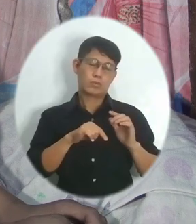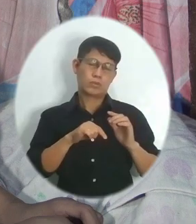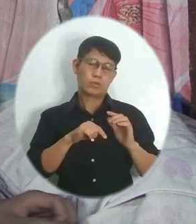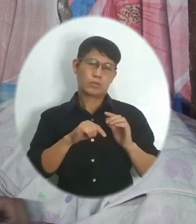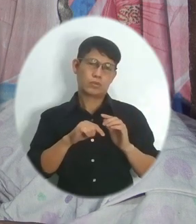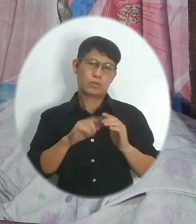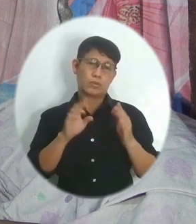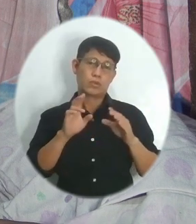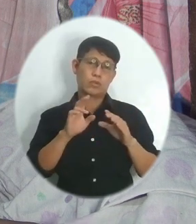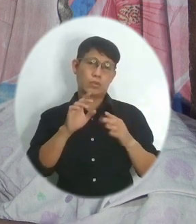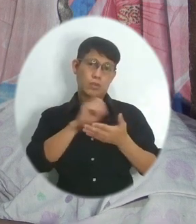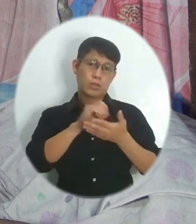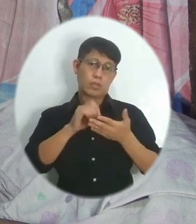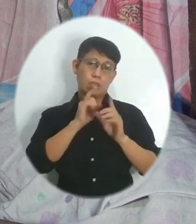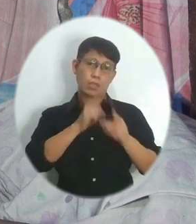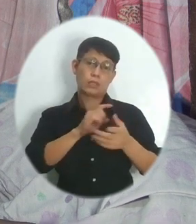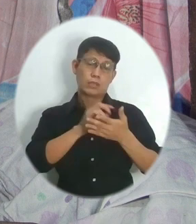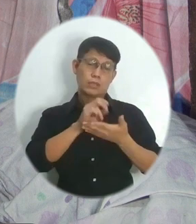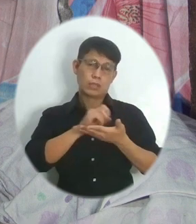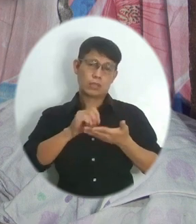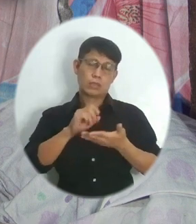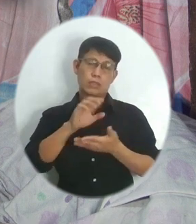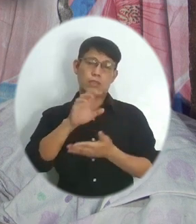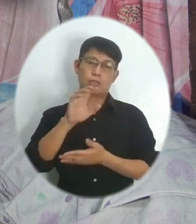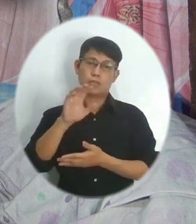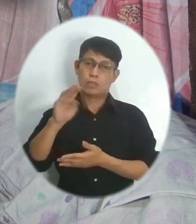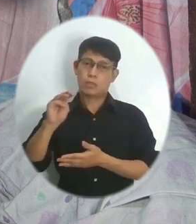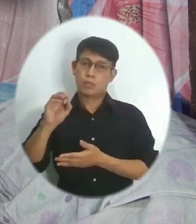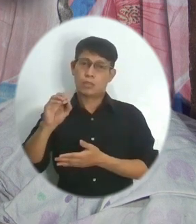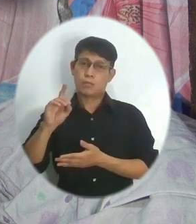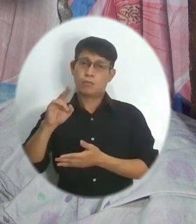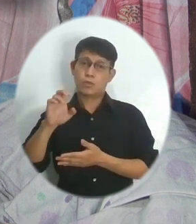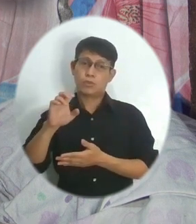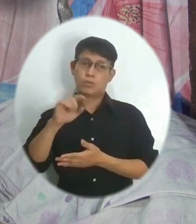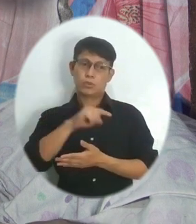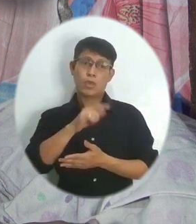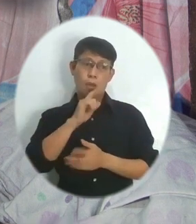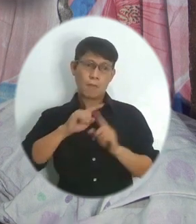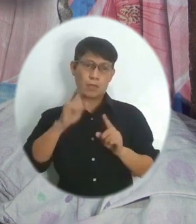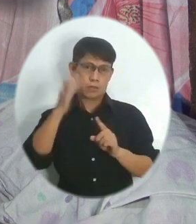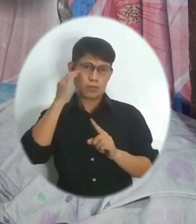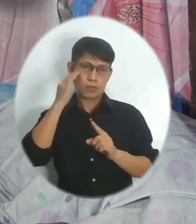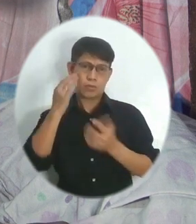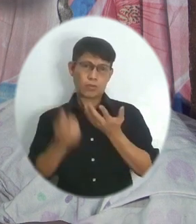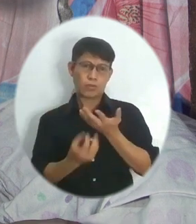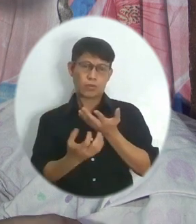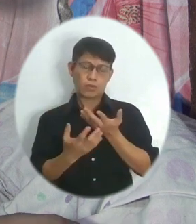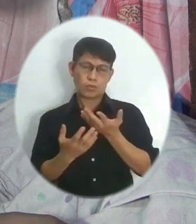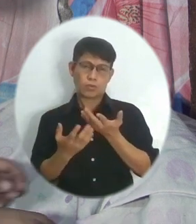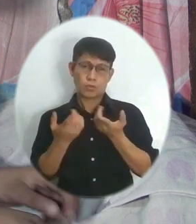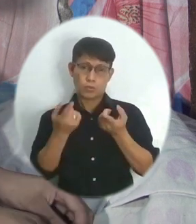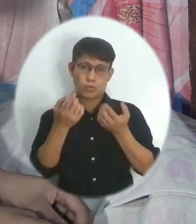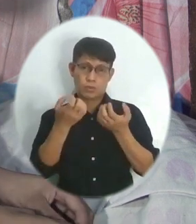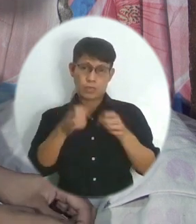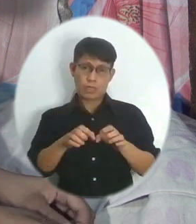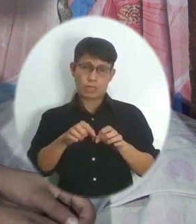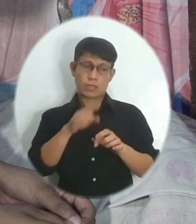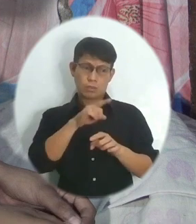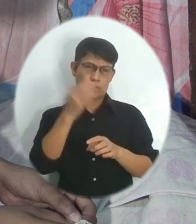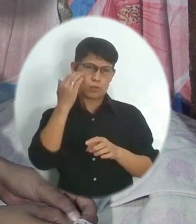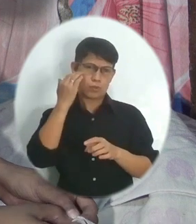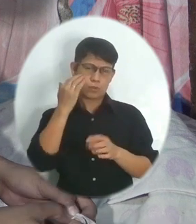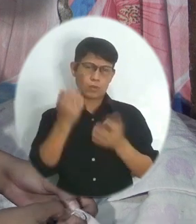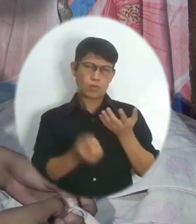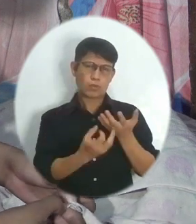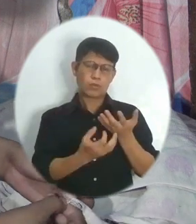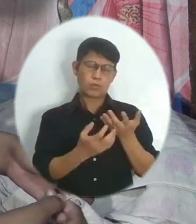ano, kasi minsan nagsasarili po siya na minsan pagkaya niya, nagluluto po siya ng itlog. Yun, nagsasangat po siya ng